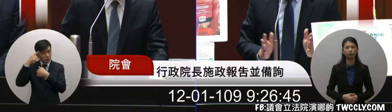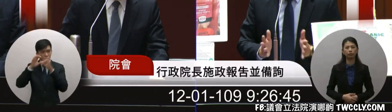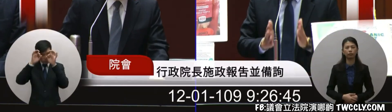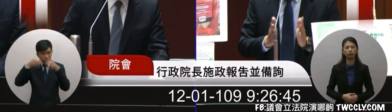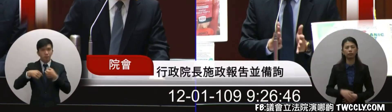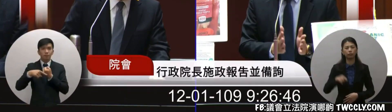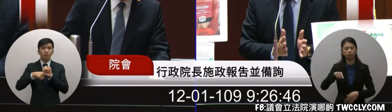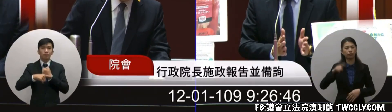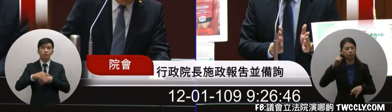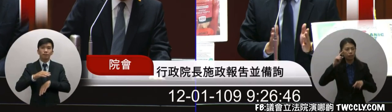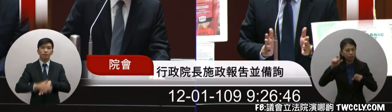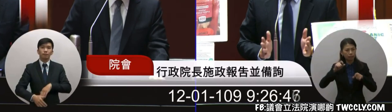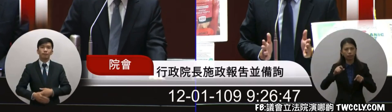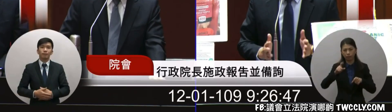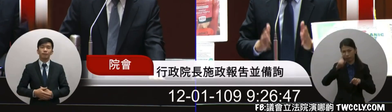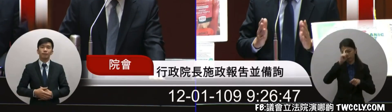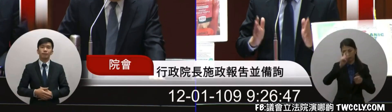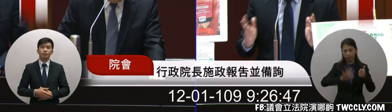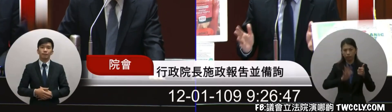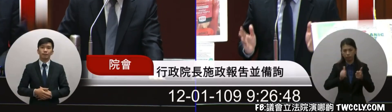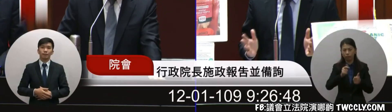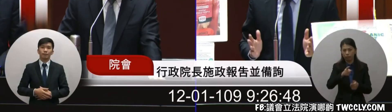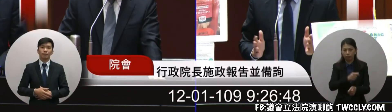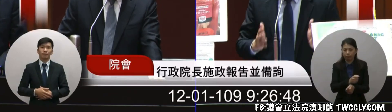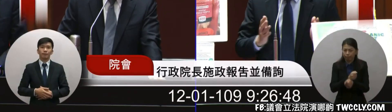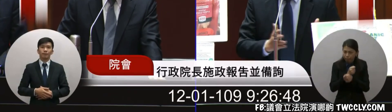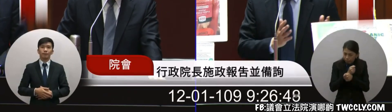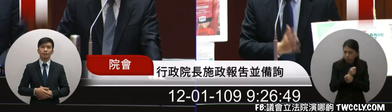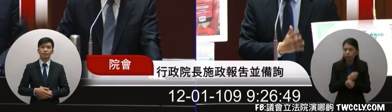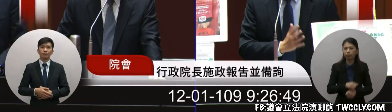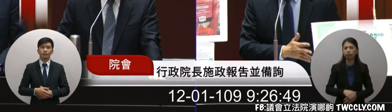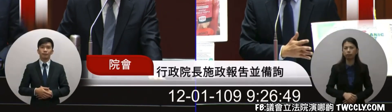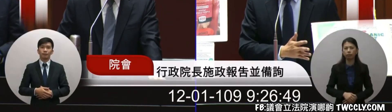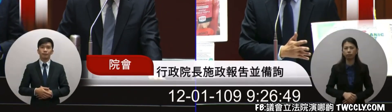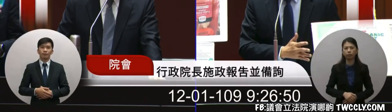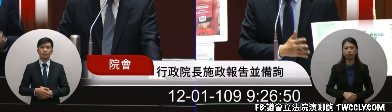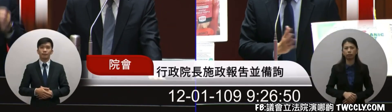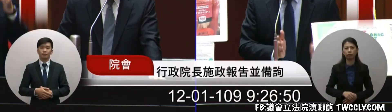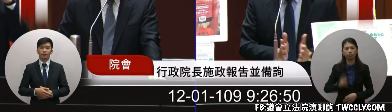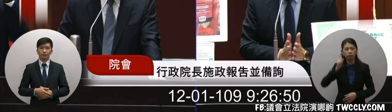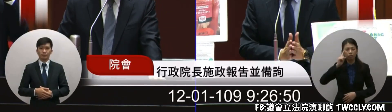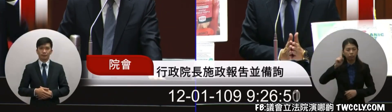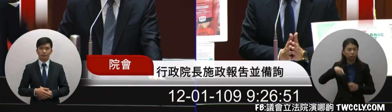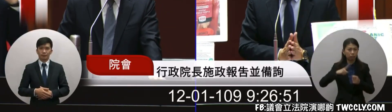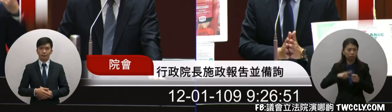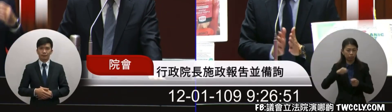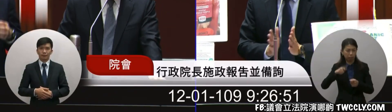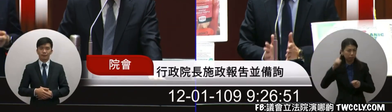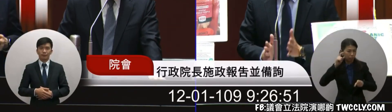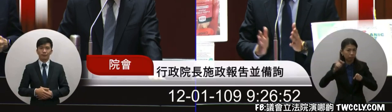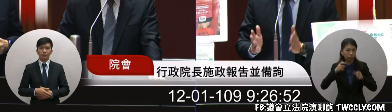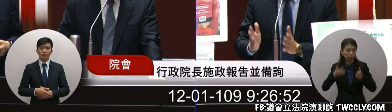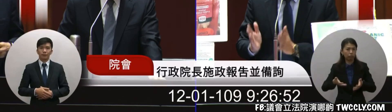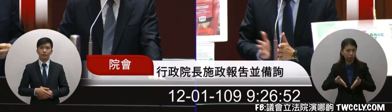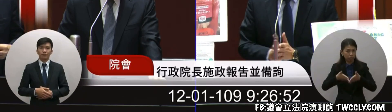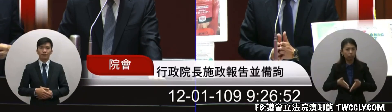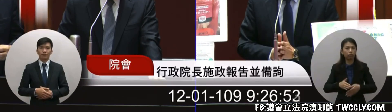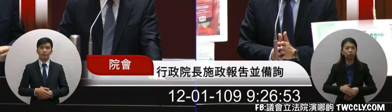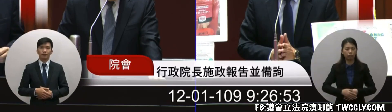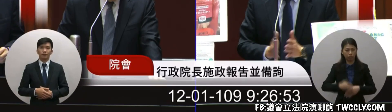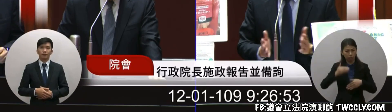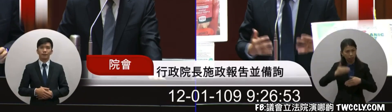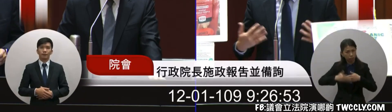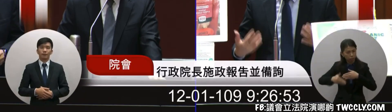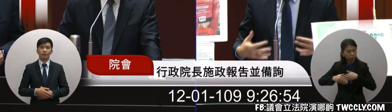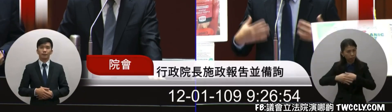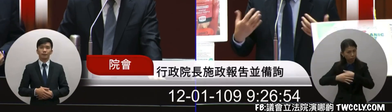案子真的就要请诸位您特别定，因为它真的就是一个你们几乎是下一年度最大的案子。那这样子它的在程序上，我